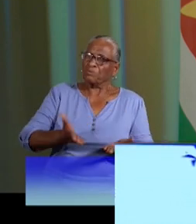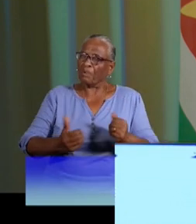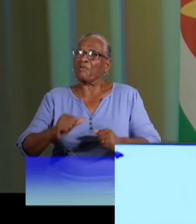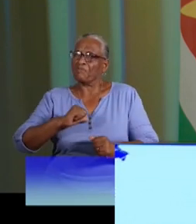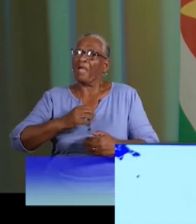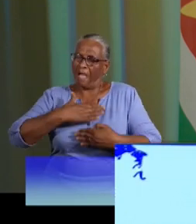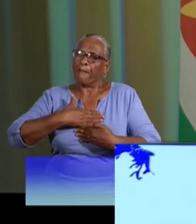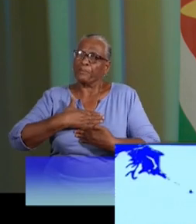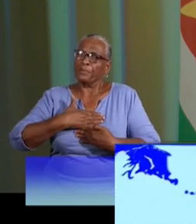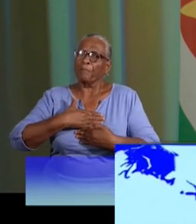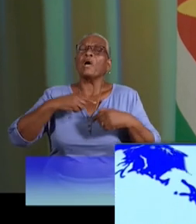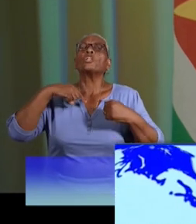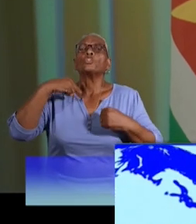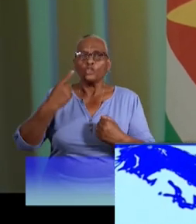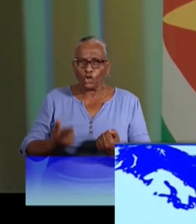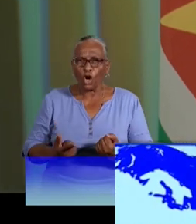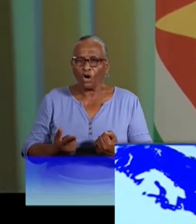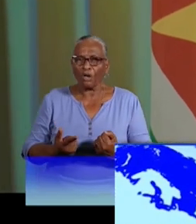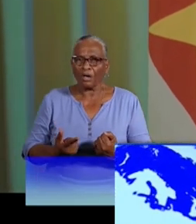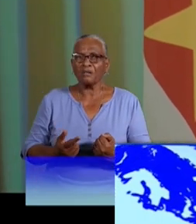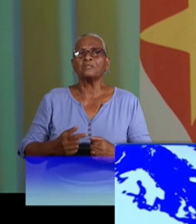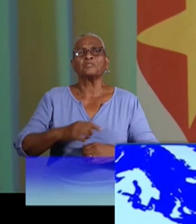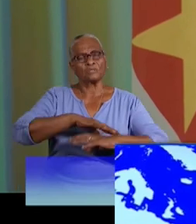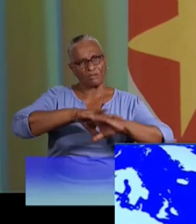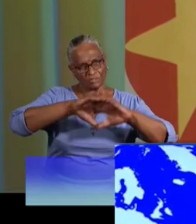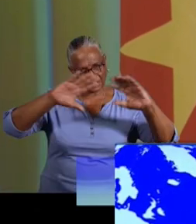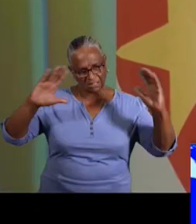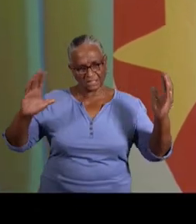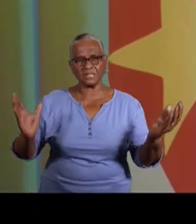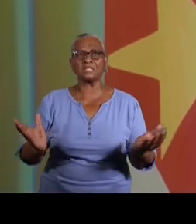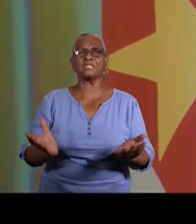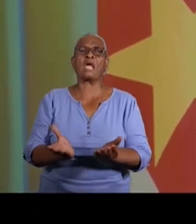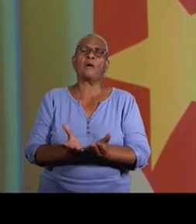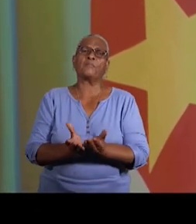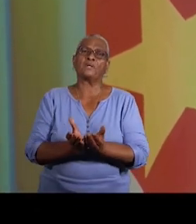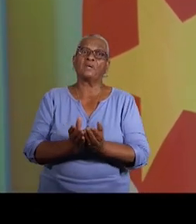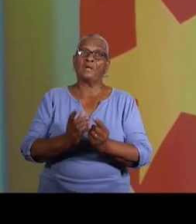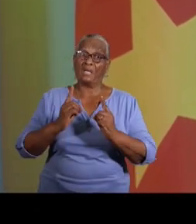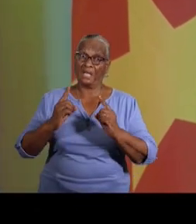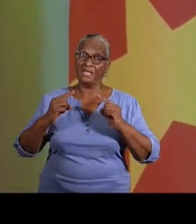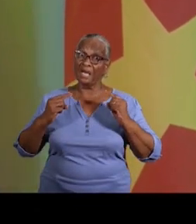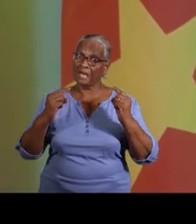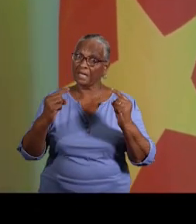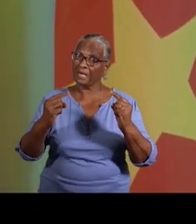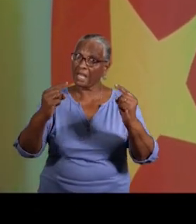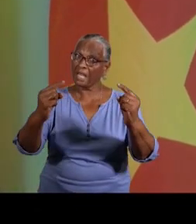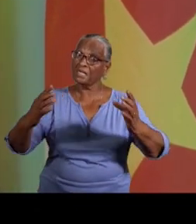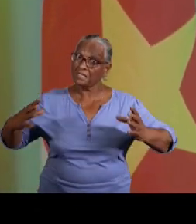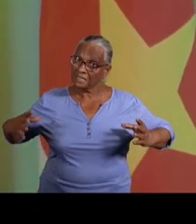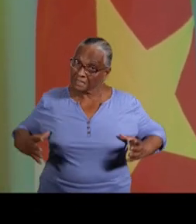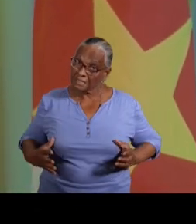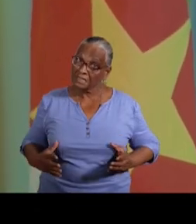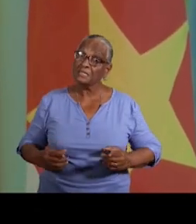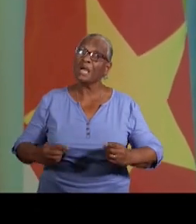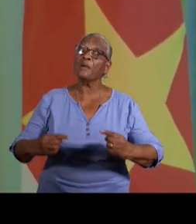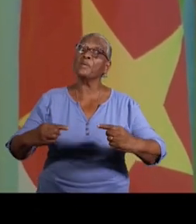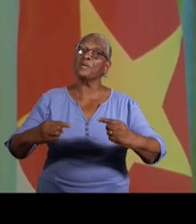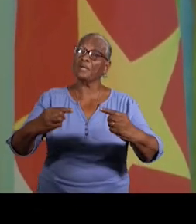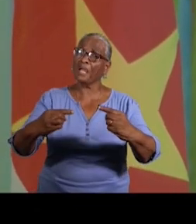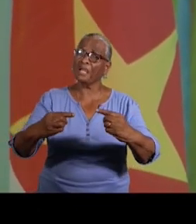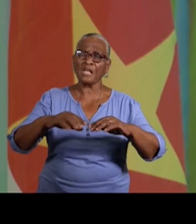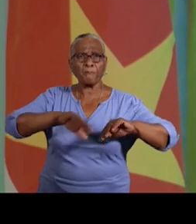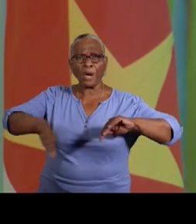eigen onzekerheden. Maar toch delen we één gemeenschappelijke reis. Een reis die ons